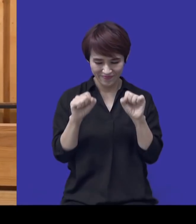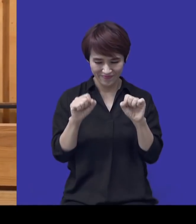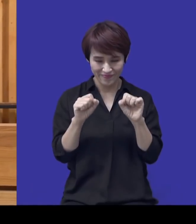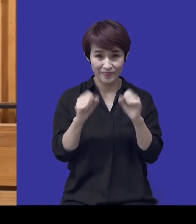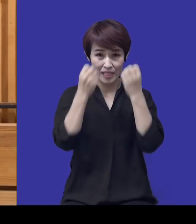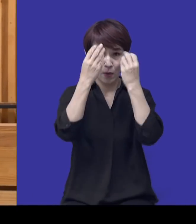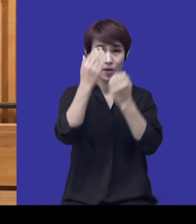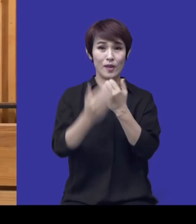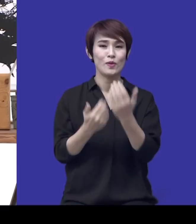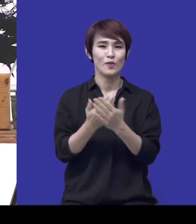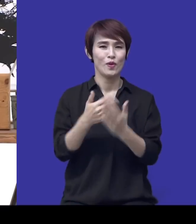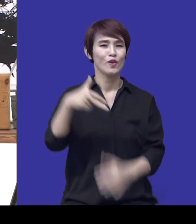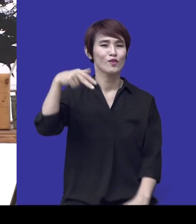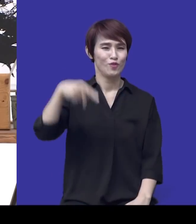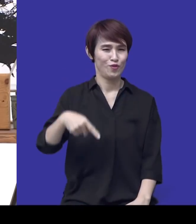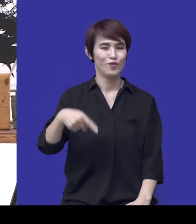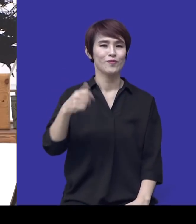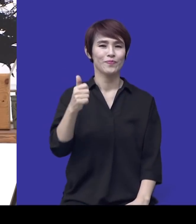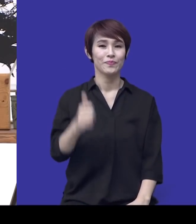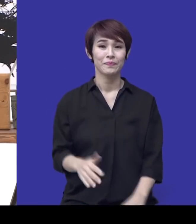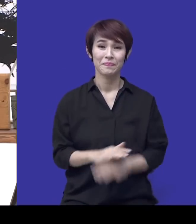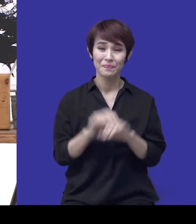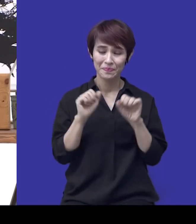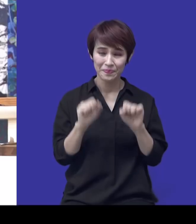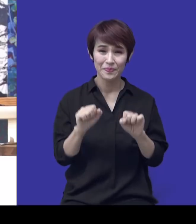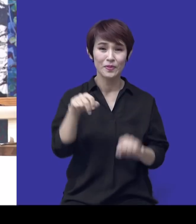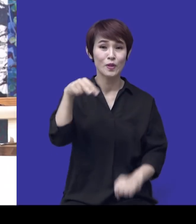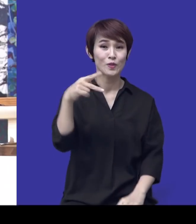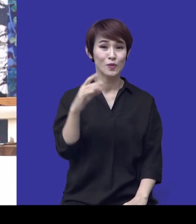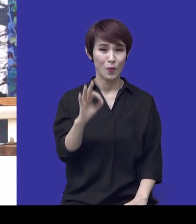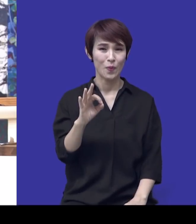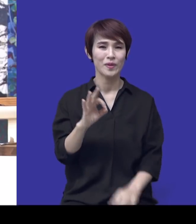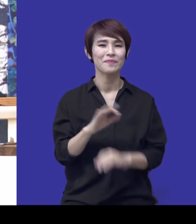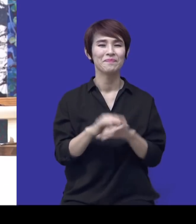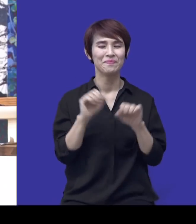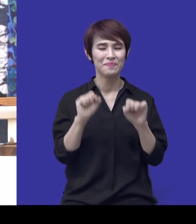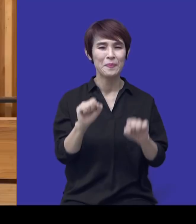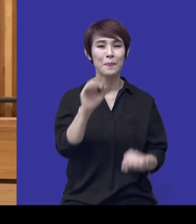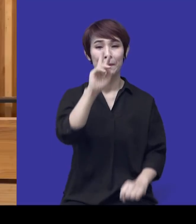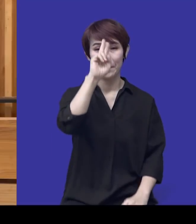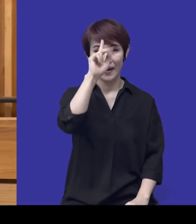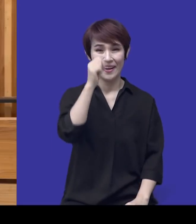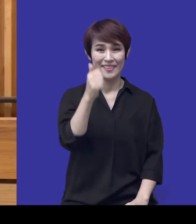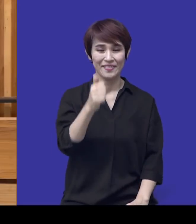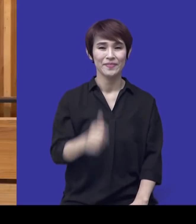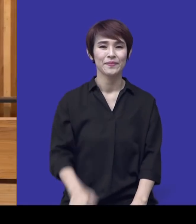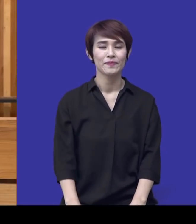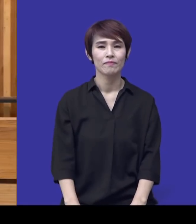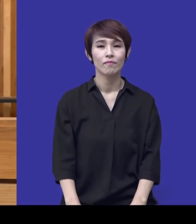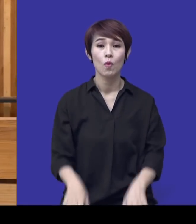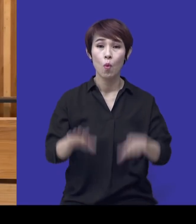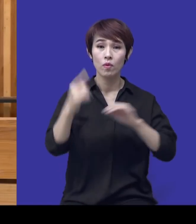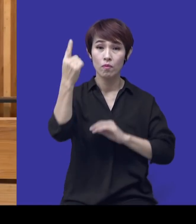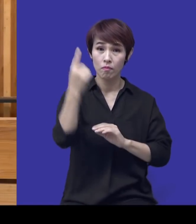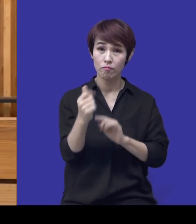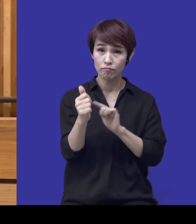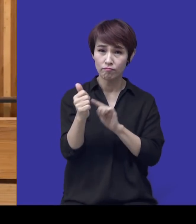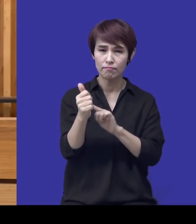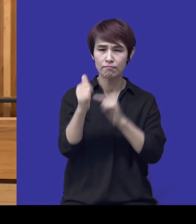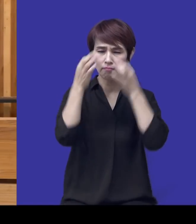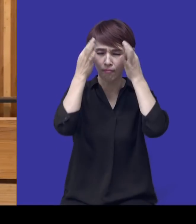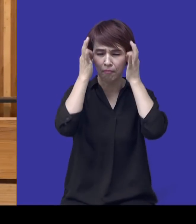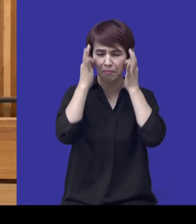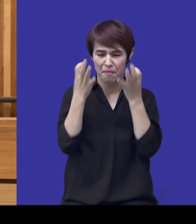안녕하세요. 새롭게 하소서 주영훈입니다. 안녕하세요. 송지은입니다. 안녕하세요. 박요한입니다. 오늘 모실 분은요. 네. 땀이 많이 나는 컴플렉스를 갖고